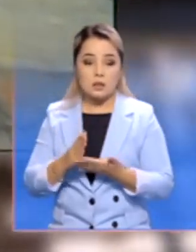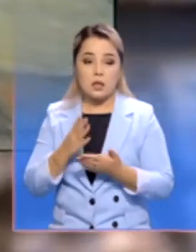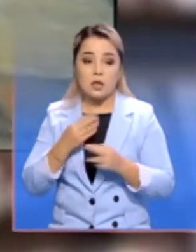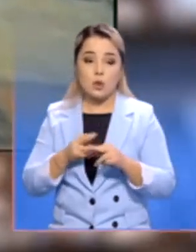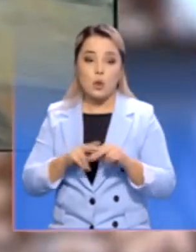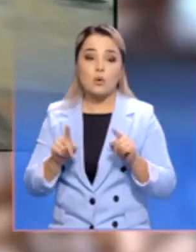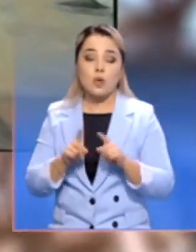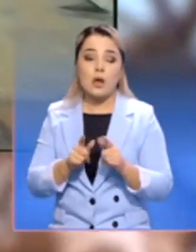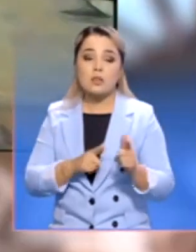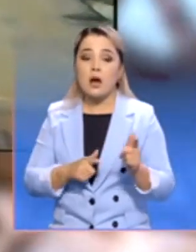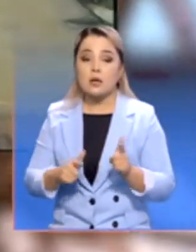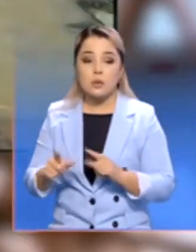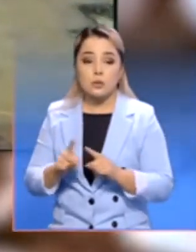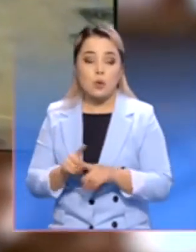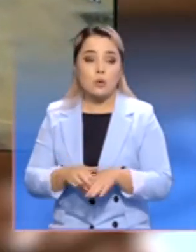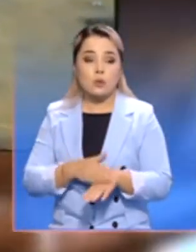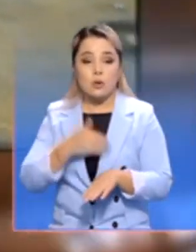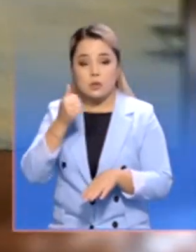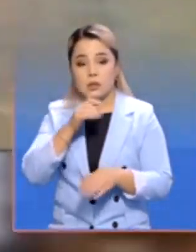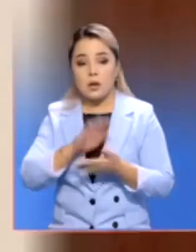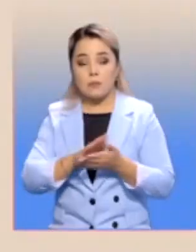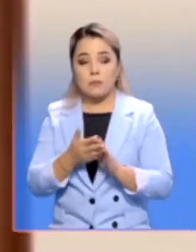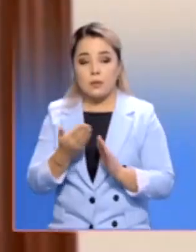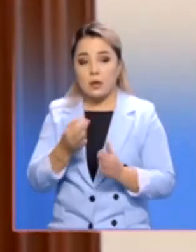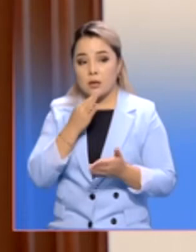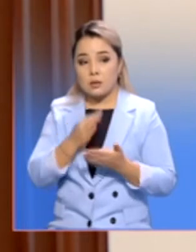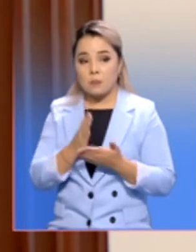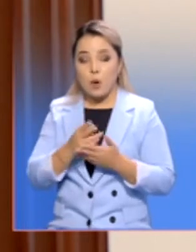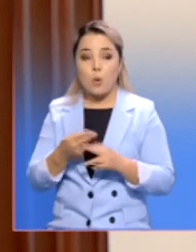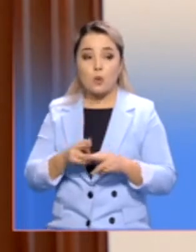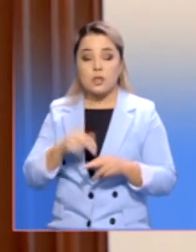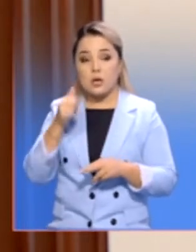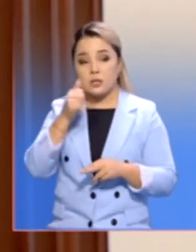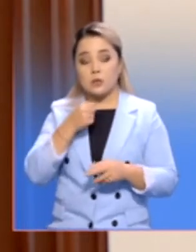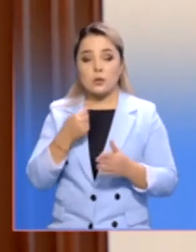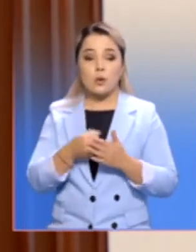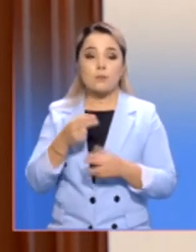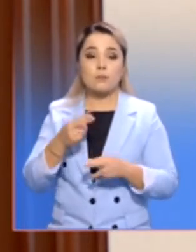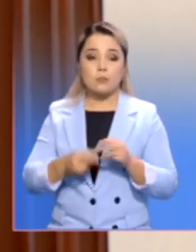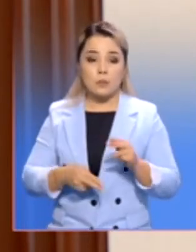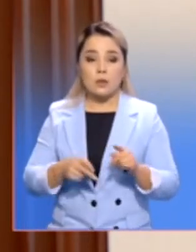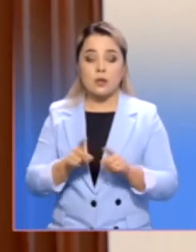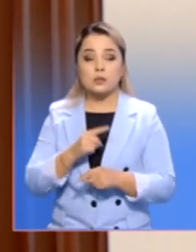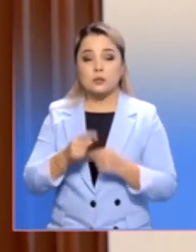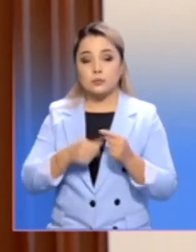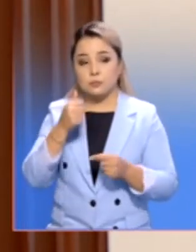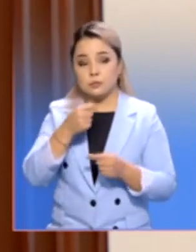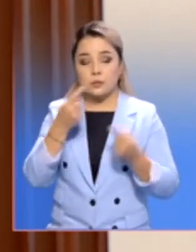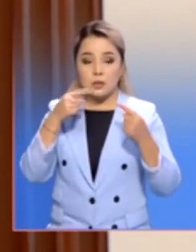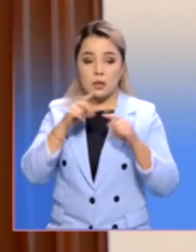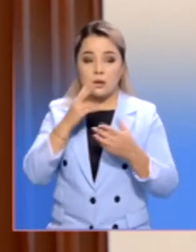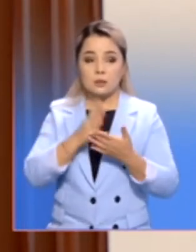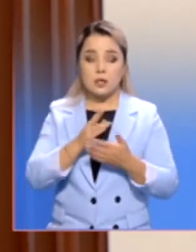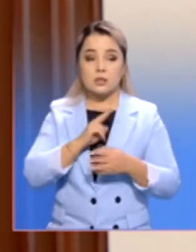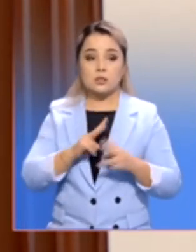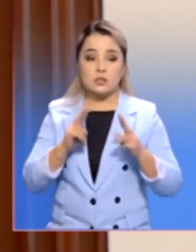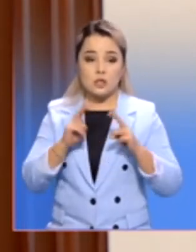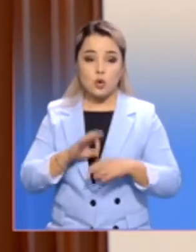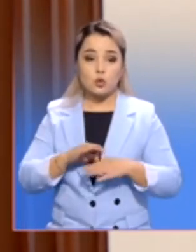тұрмақ, оның дайындығы да ұзақ жылғы мәселе. Осы жылдың аяғына дейін, келесі жылдың басына дейін технологияны таңдайтын болсақ, зерттеу жұмыстары